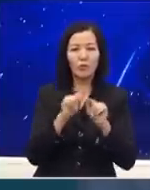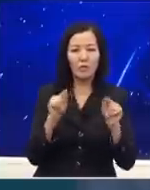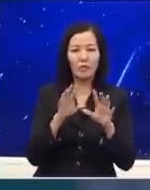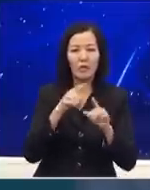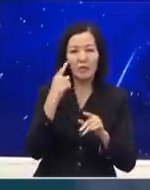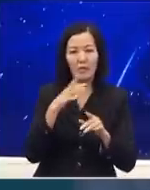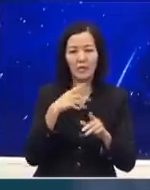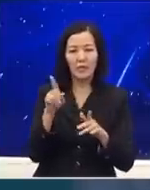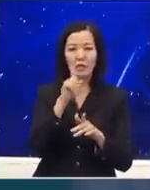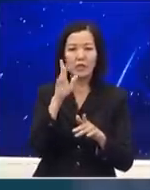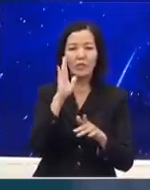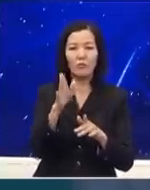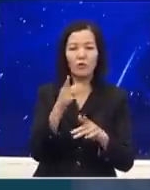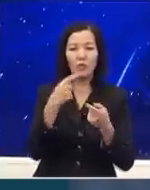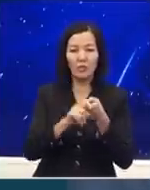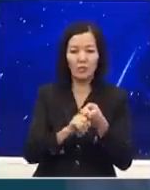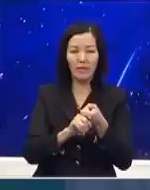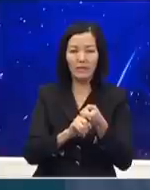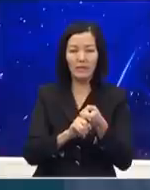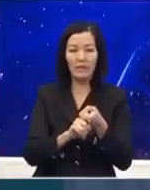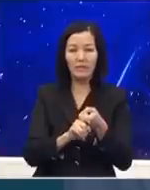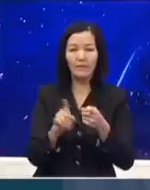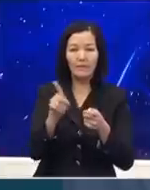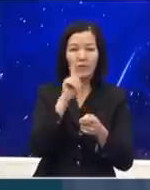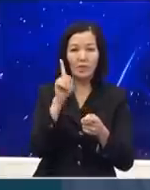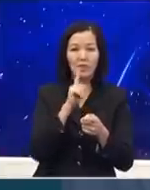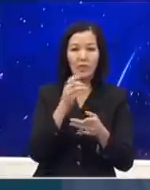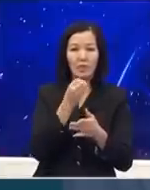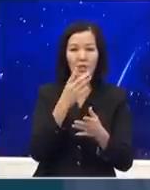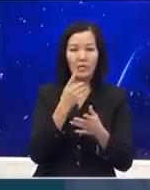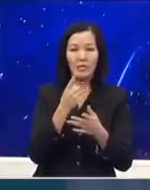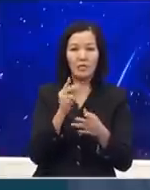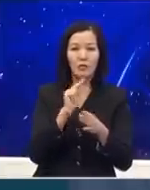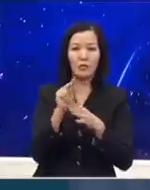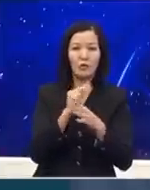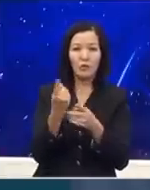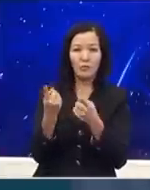айтылды, жастардың болашағына қатысты, жастарды жақсы жаққа және баулуға,